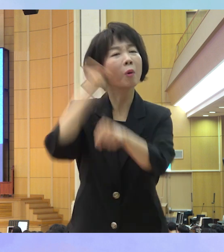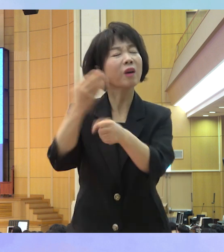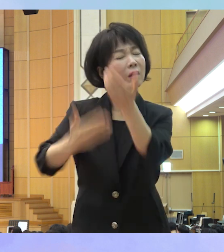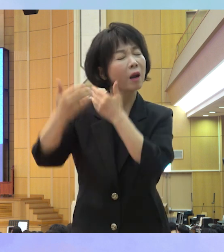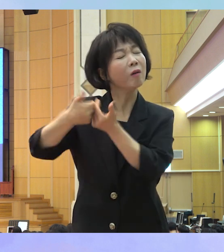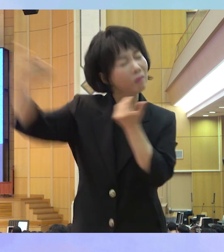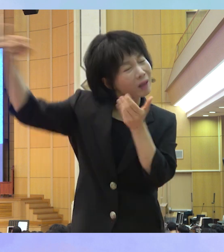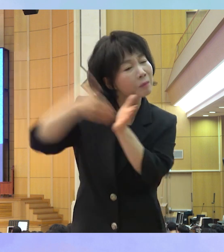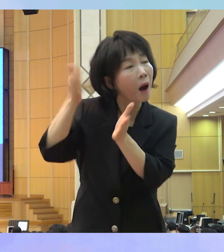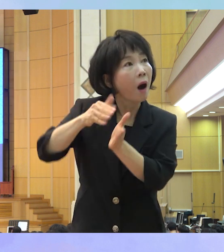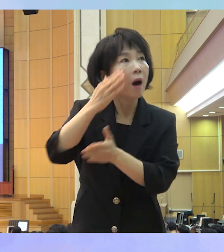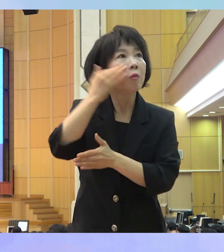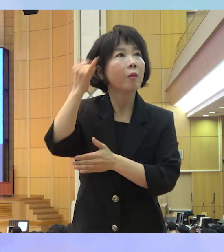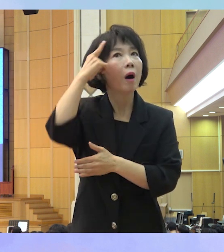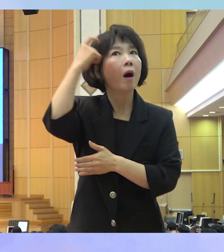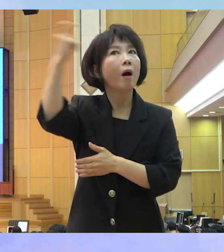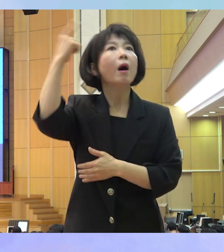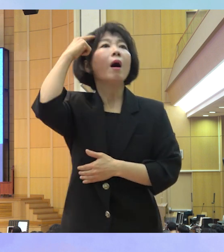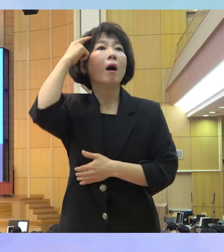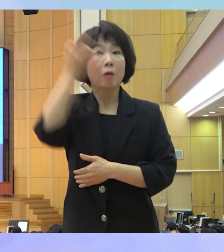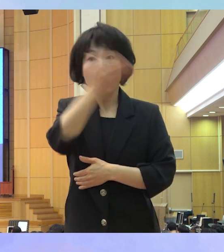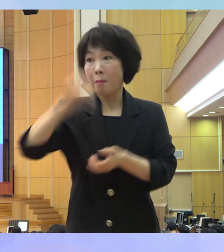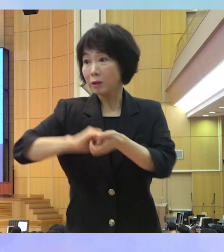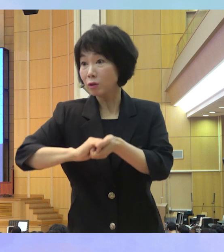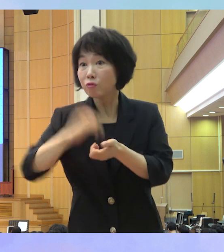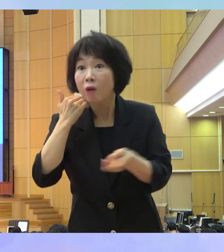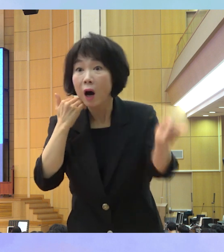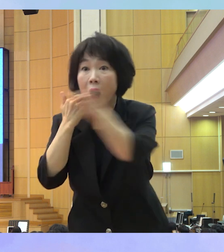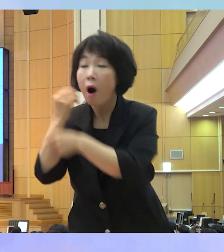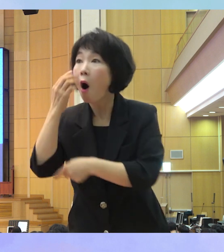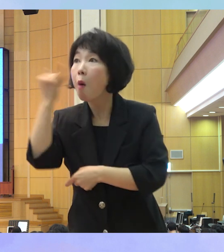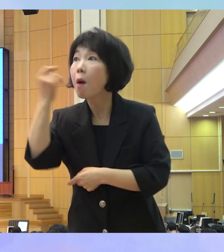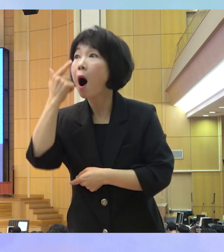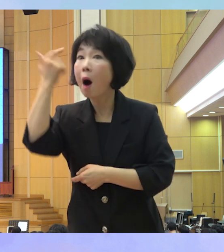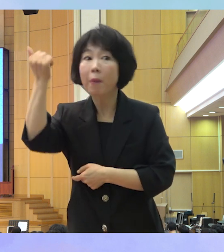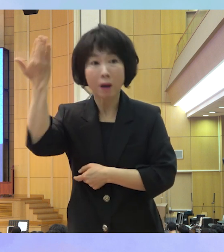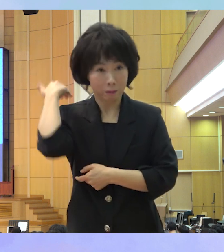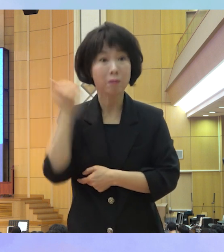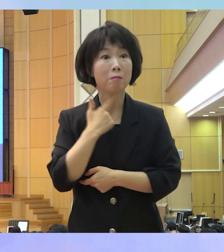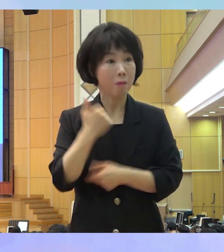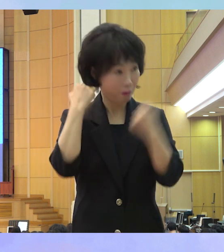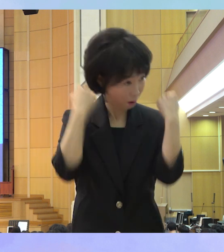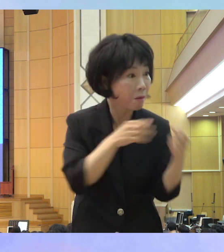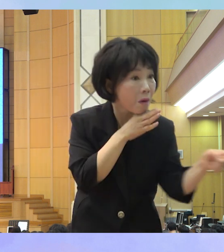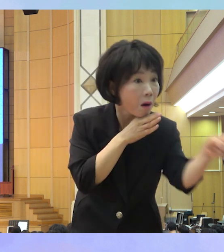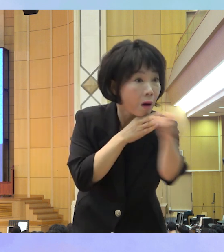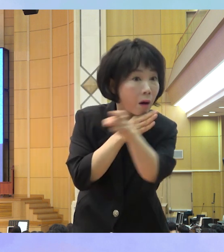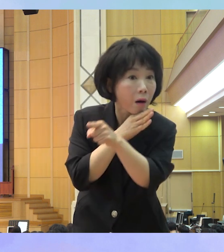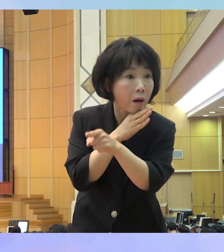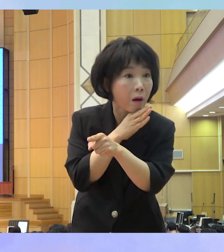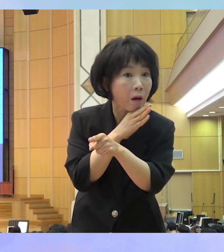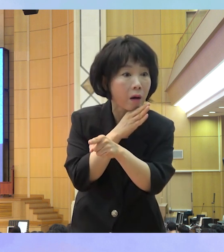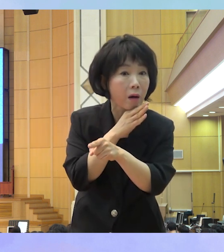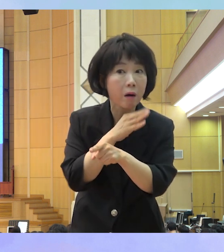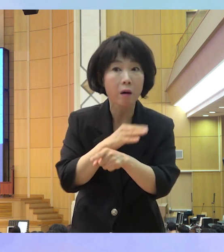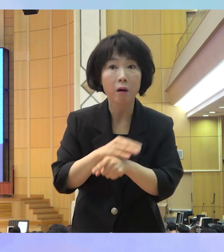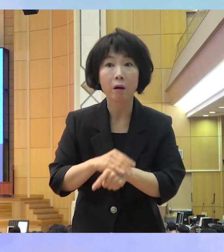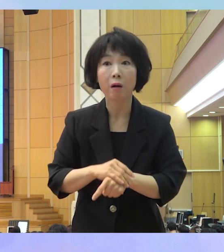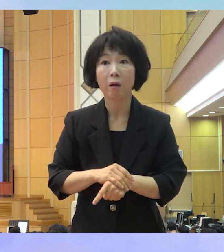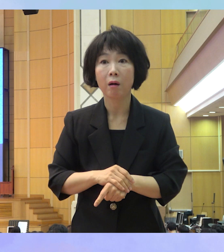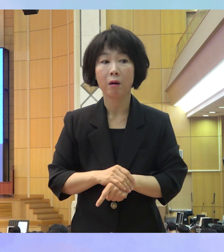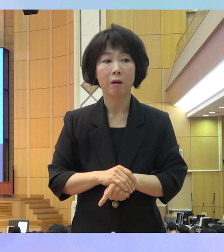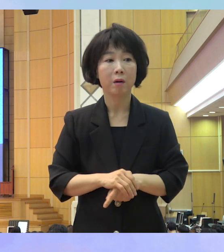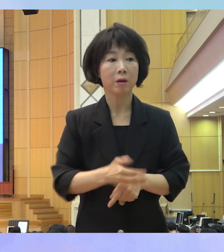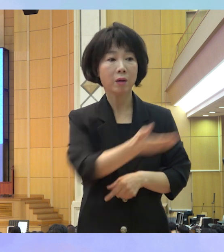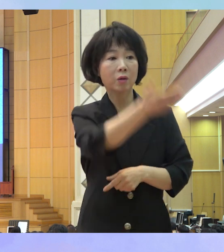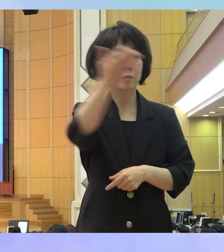여러분들은 반드시 엄마든 아빠든 둘 중에 한 분, 이게 아니라